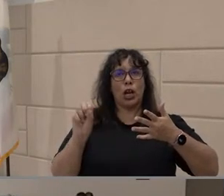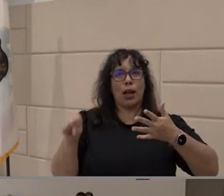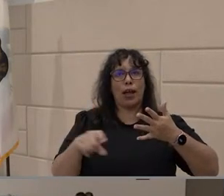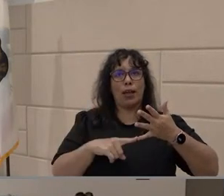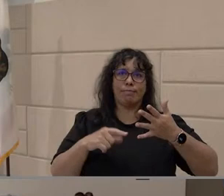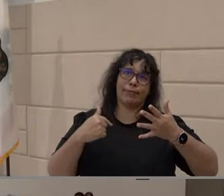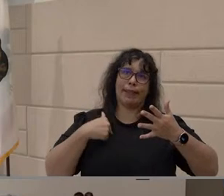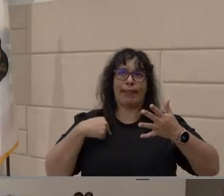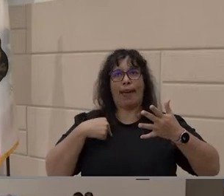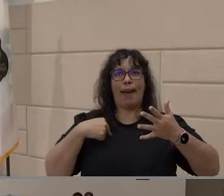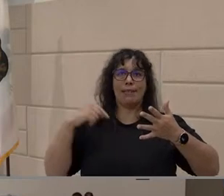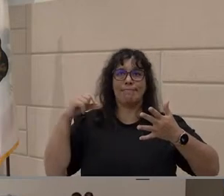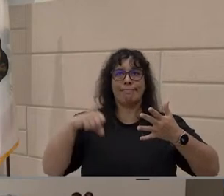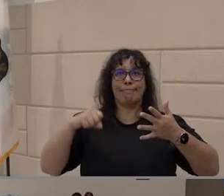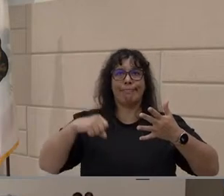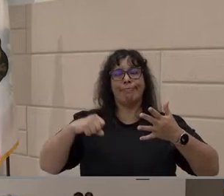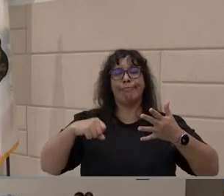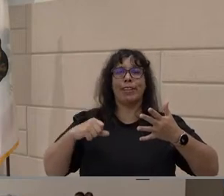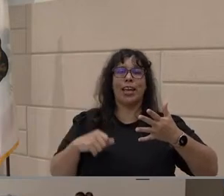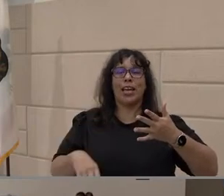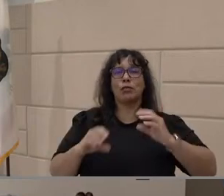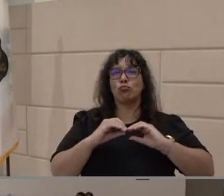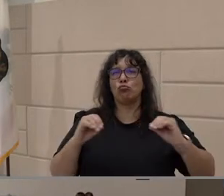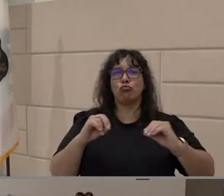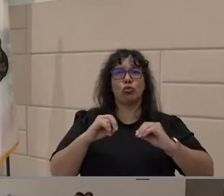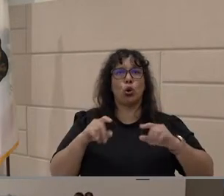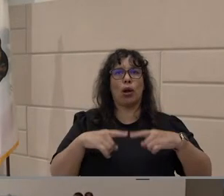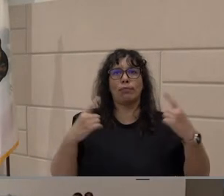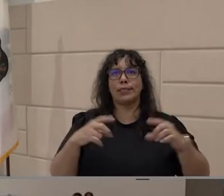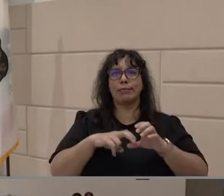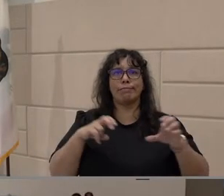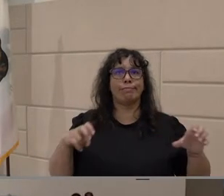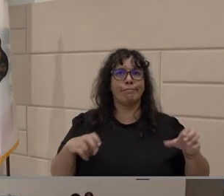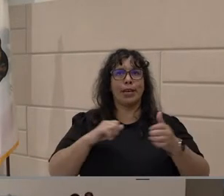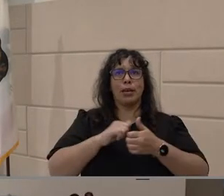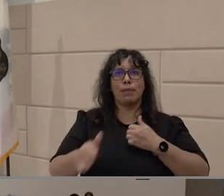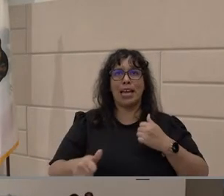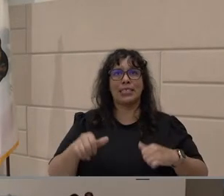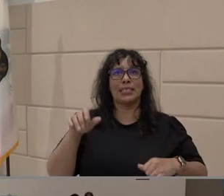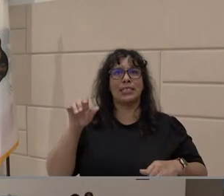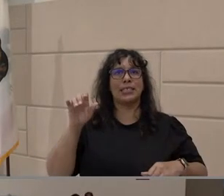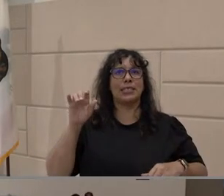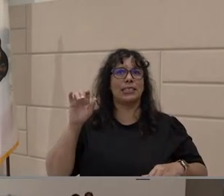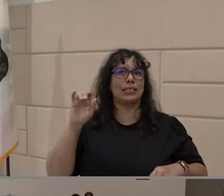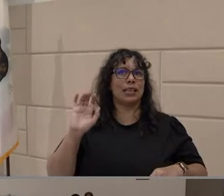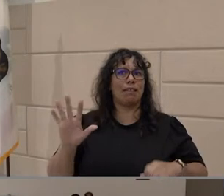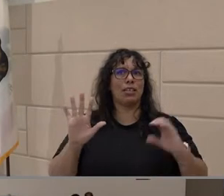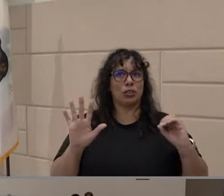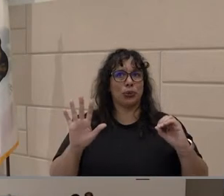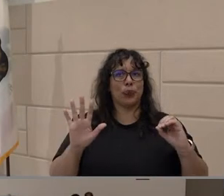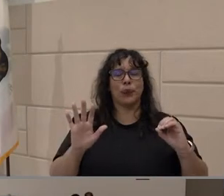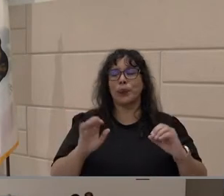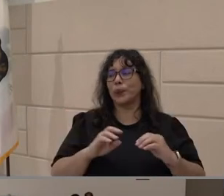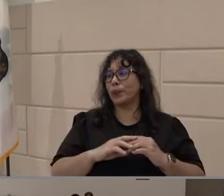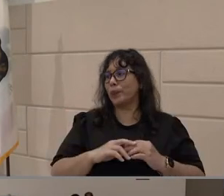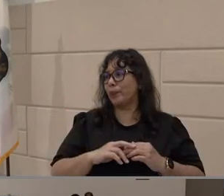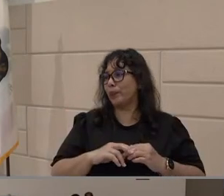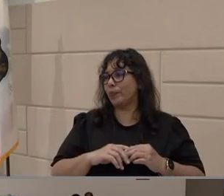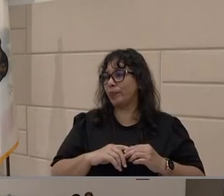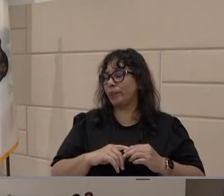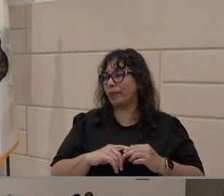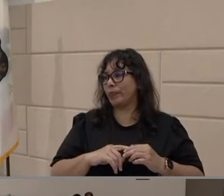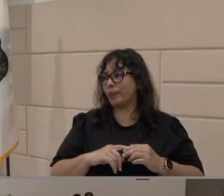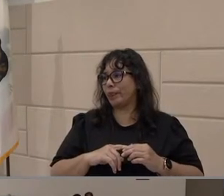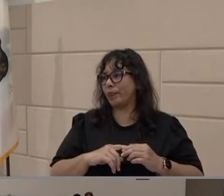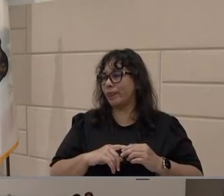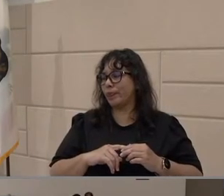គ្រប់គ្រងខ្ញុំគ្រប់គ្រងអមមានអ្នកចំតោះឬក៏អនុពវិរអ្វីទេដូច្នេះក៏បោះឆ្នោតចប់សម្លេង